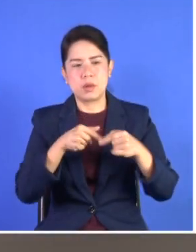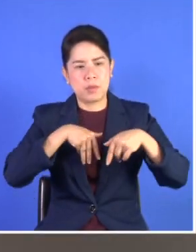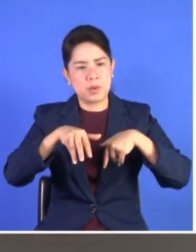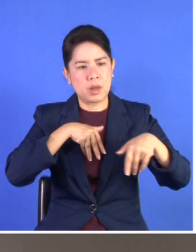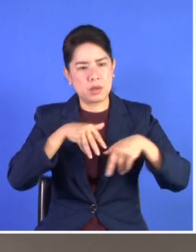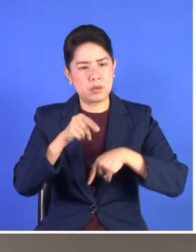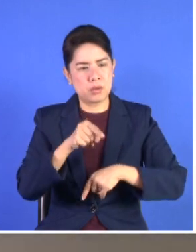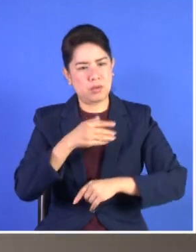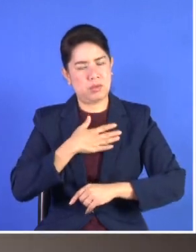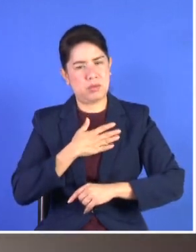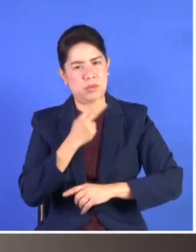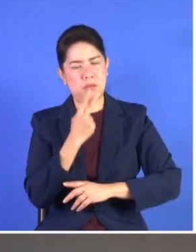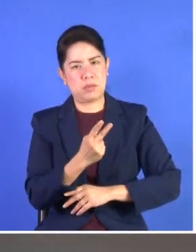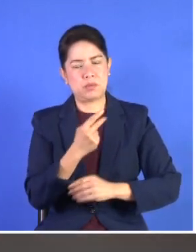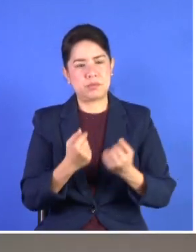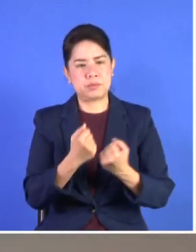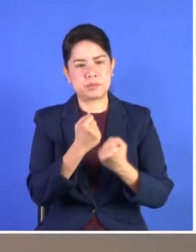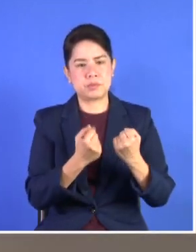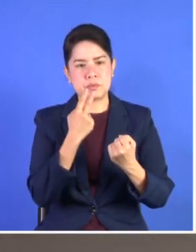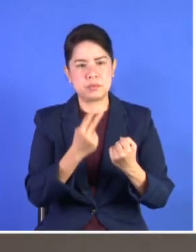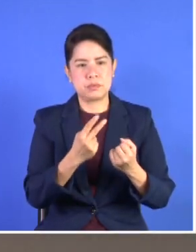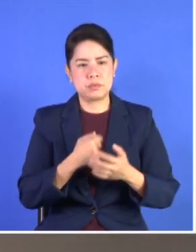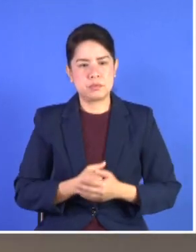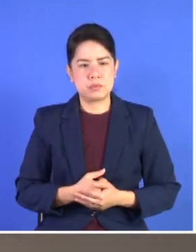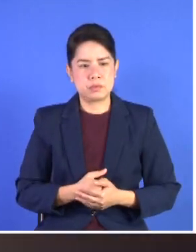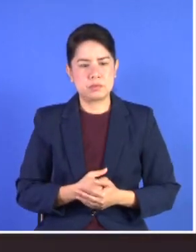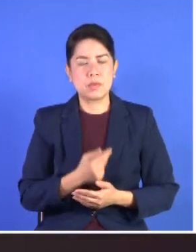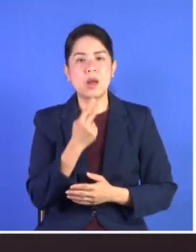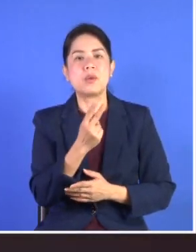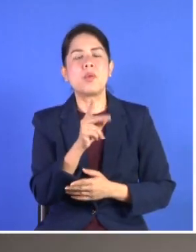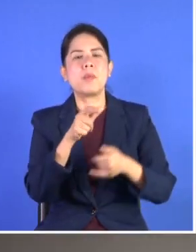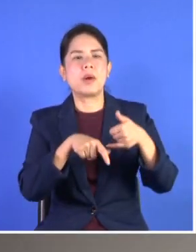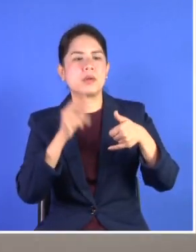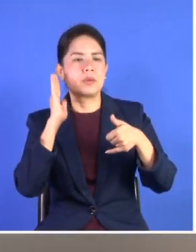อไปด้วยนี่นะดูนะวงกลมที่เห็นเนี่ยนะคะเห็นไหมคนโอ้โห